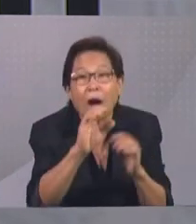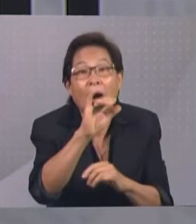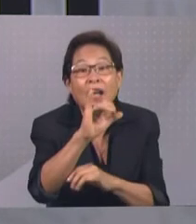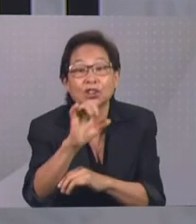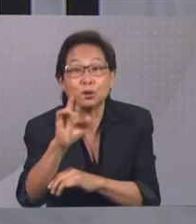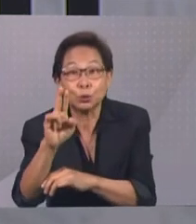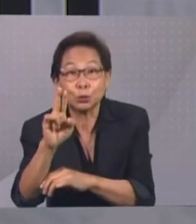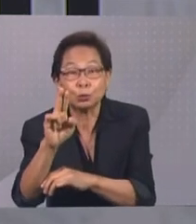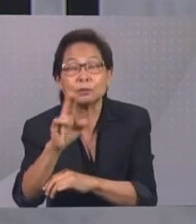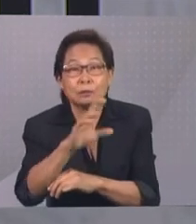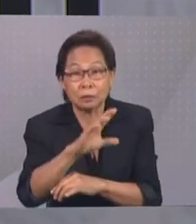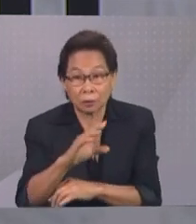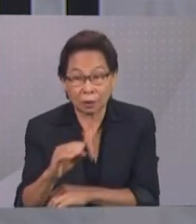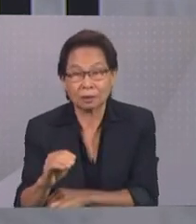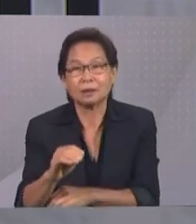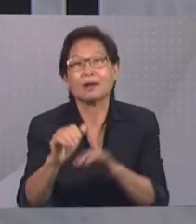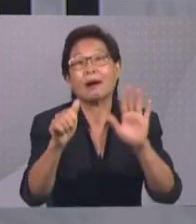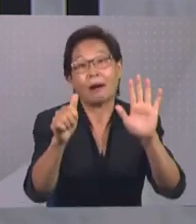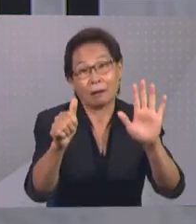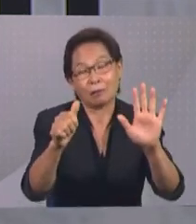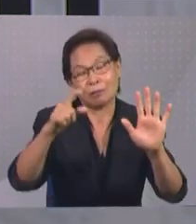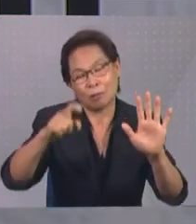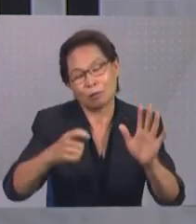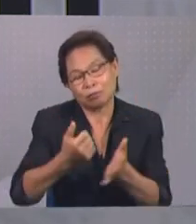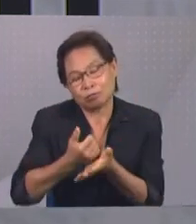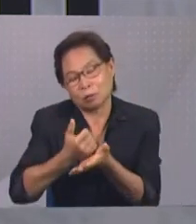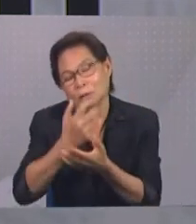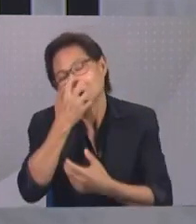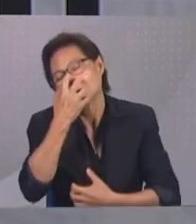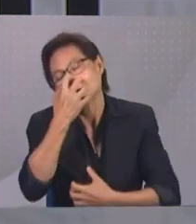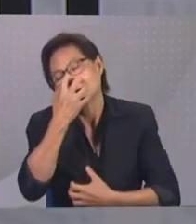rapi, dan daripada jumlah tersebut, 6 kes memerlukan bantuan pernafasan.